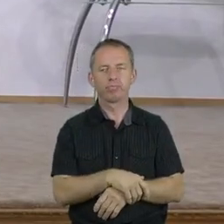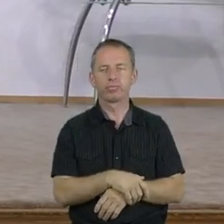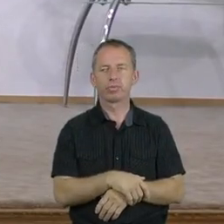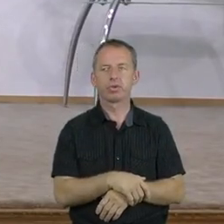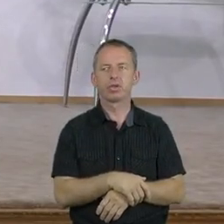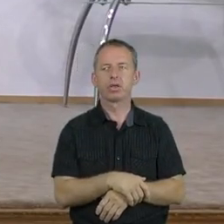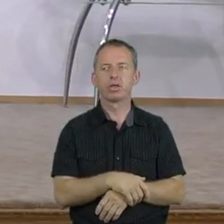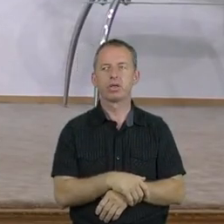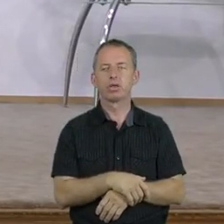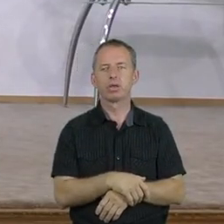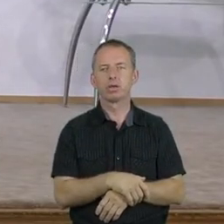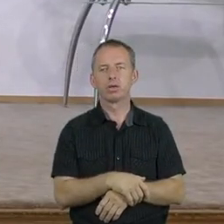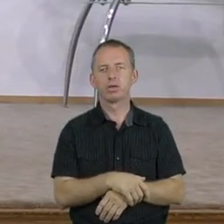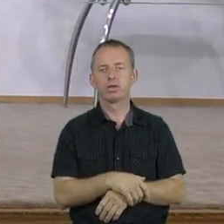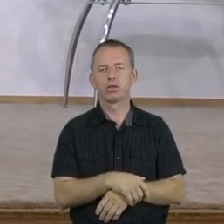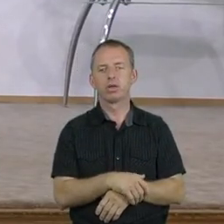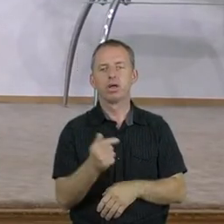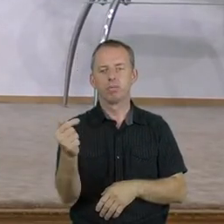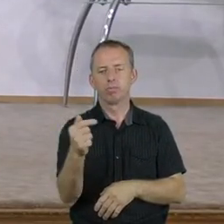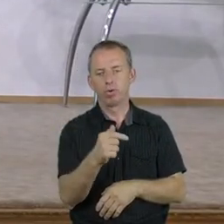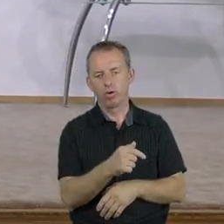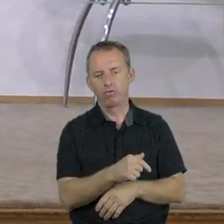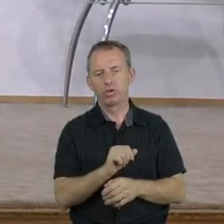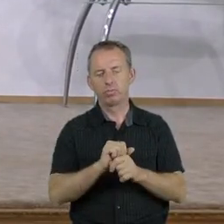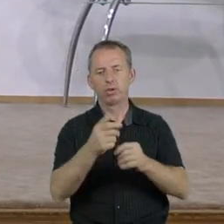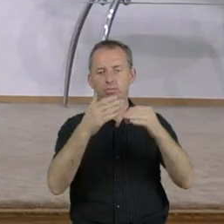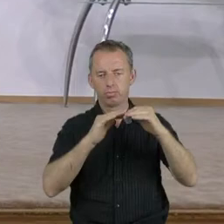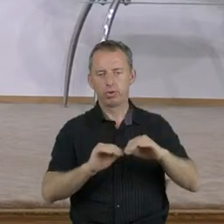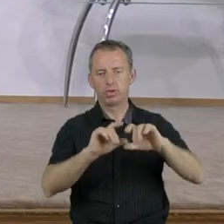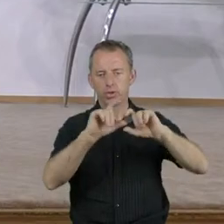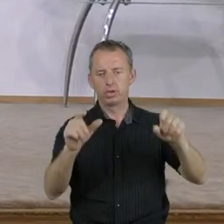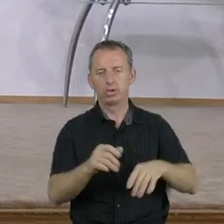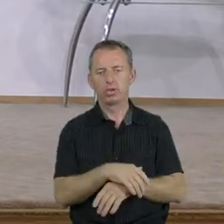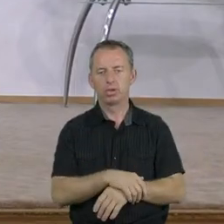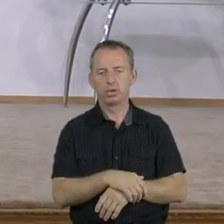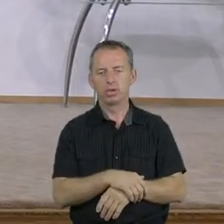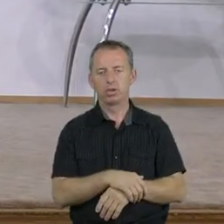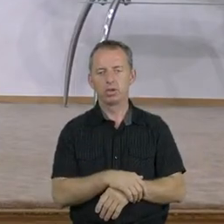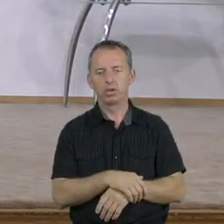Powinny być informacje, nie jestem pewien, ale powinny być pod transmisją.